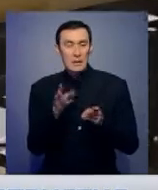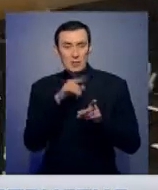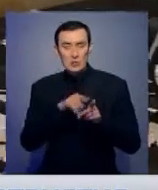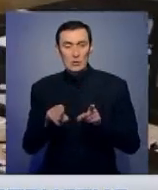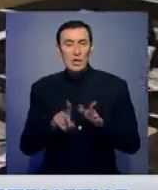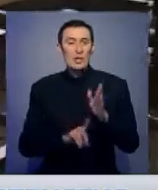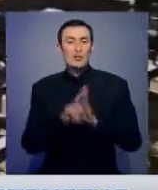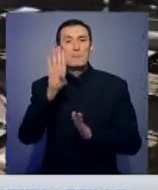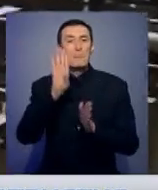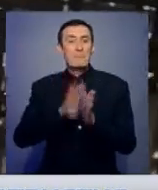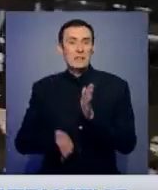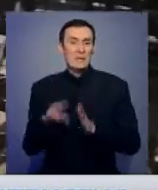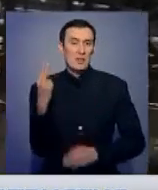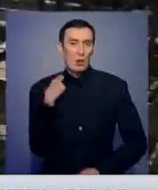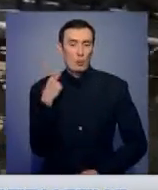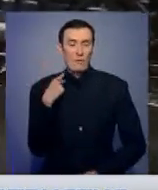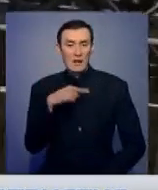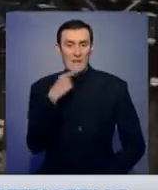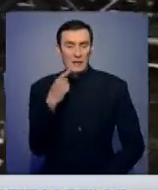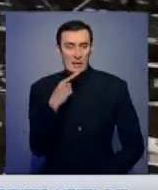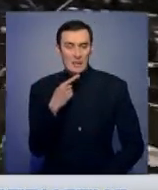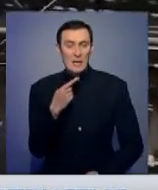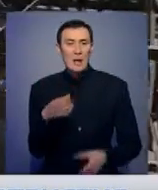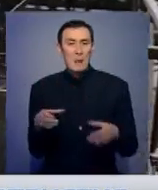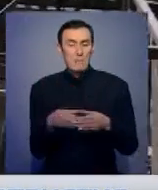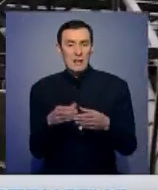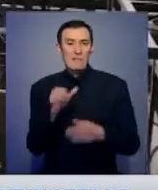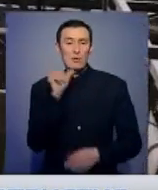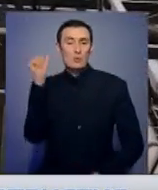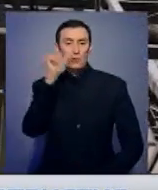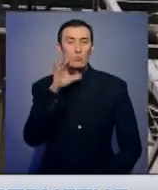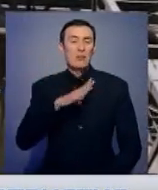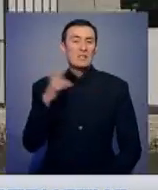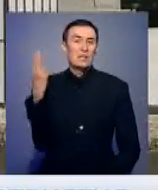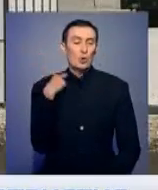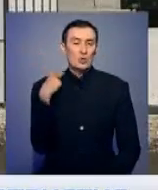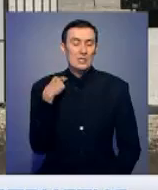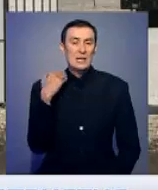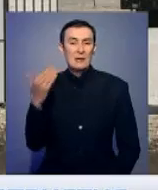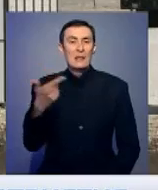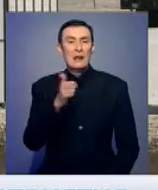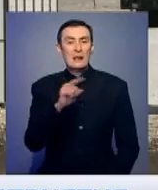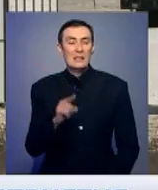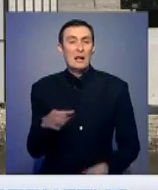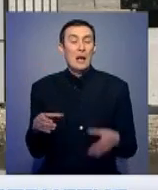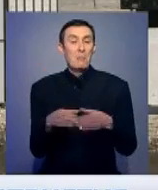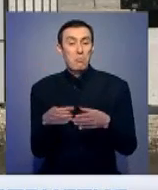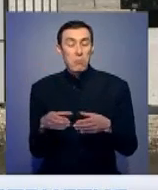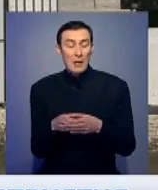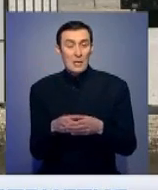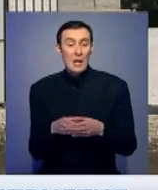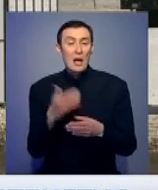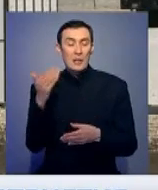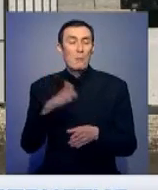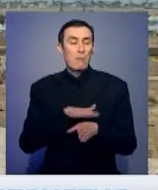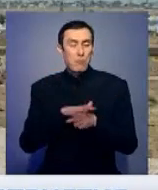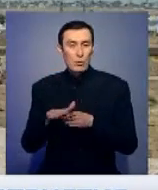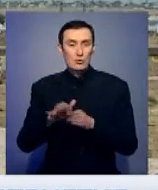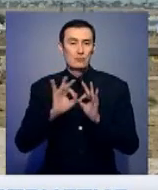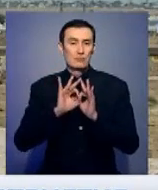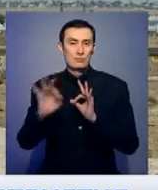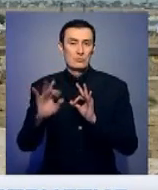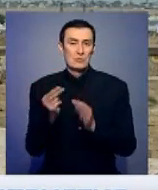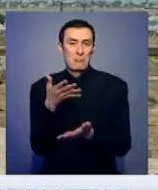начнет без долгов, говорят тепловики. В прошлом году у предприятия была задолженность перед газоснабжающей компанией. Она полностью